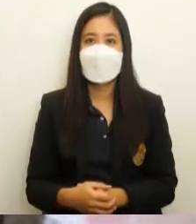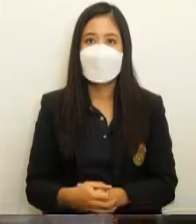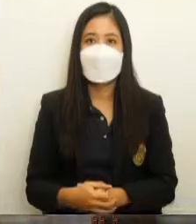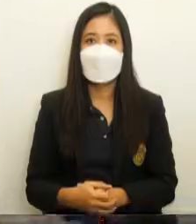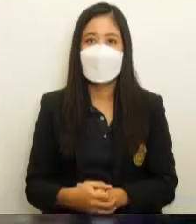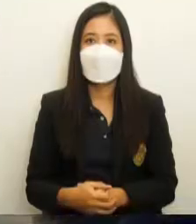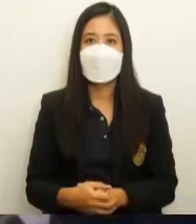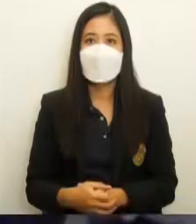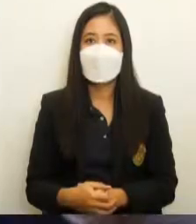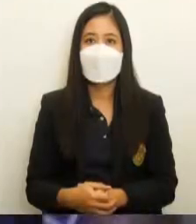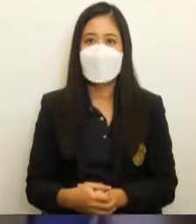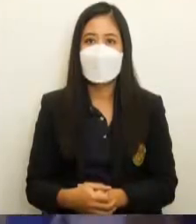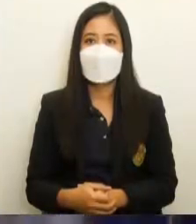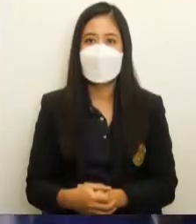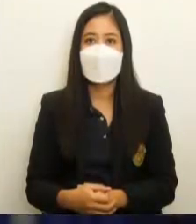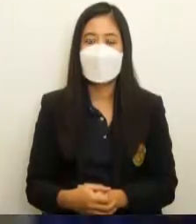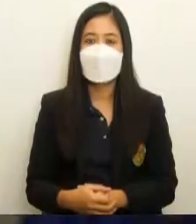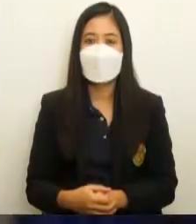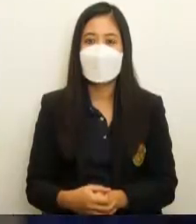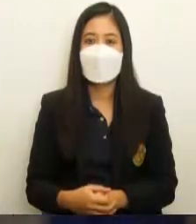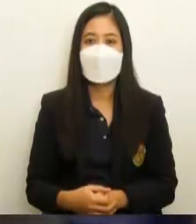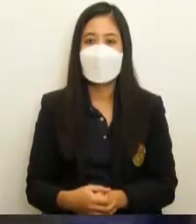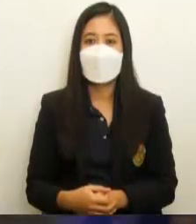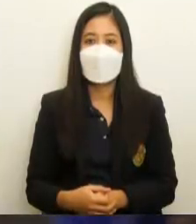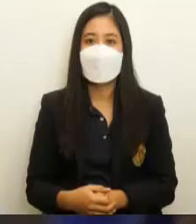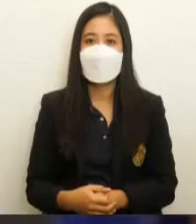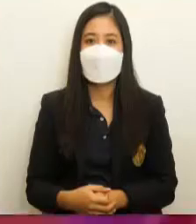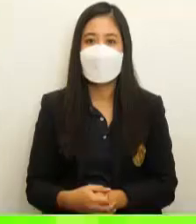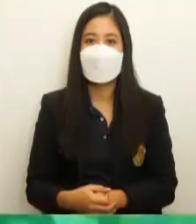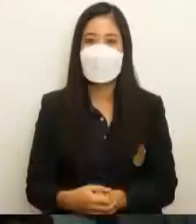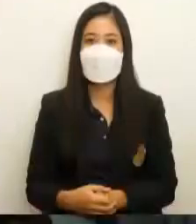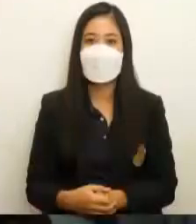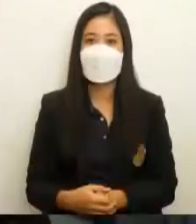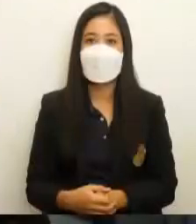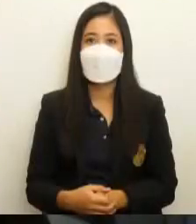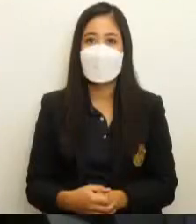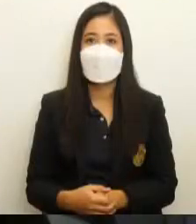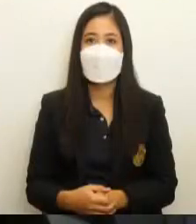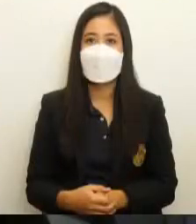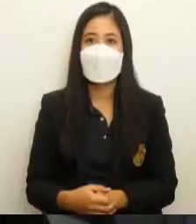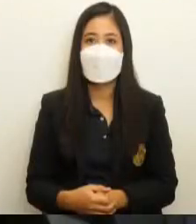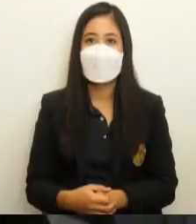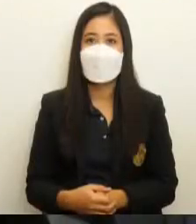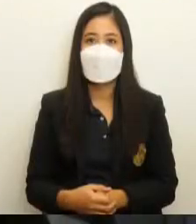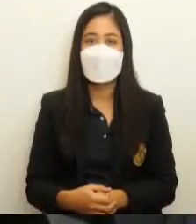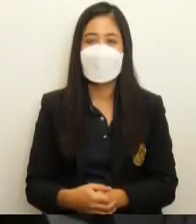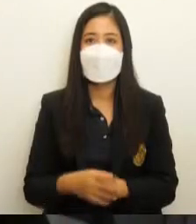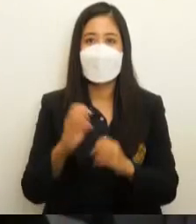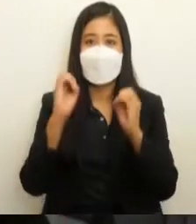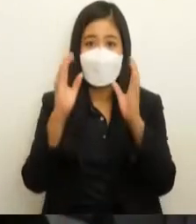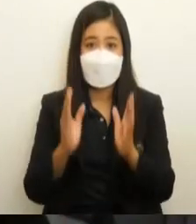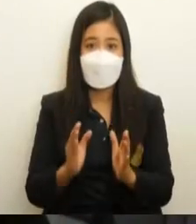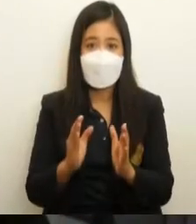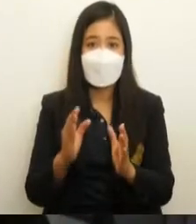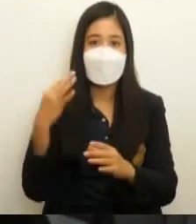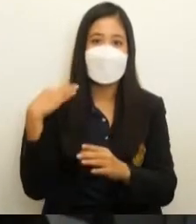ค่ะ ตอนนี้นะคะเราอยู่กับคุณครูจิตอาสา